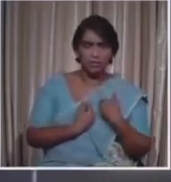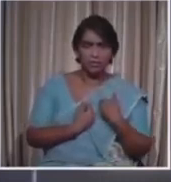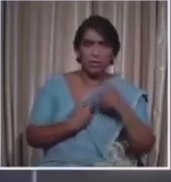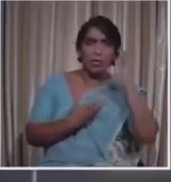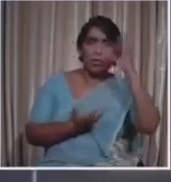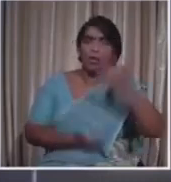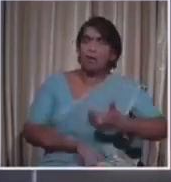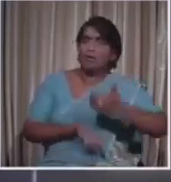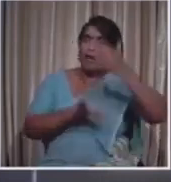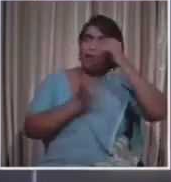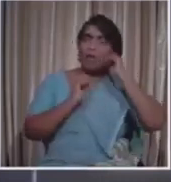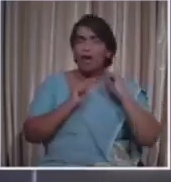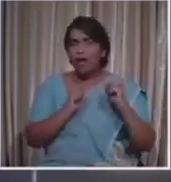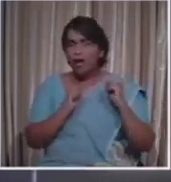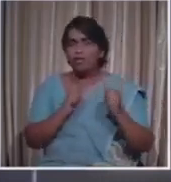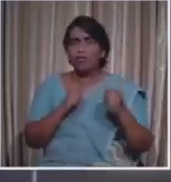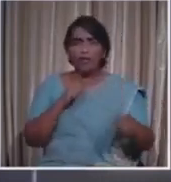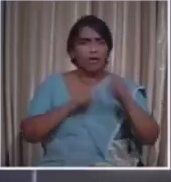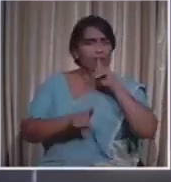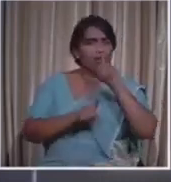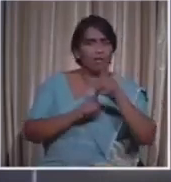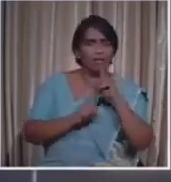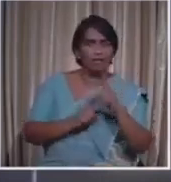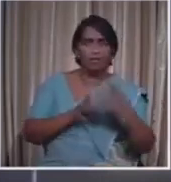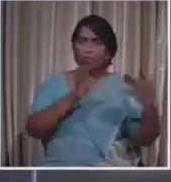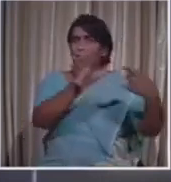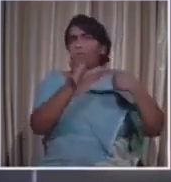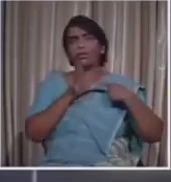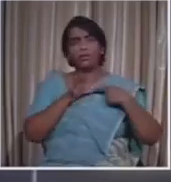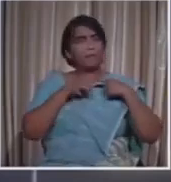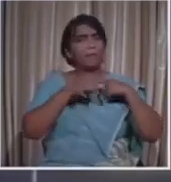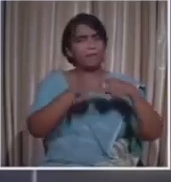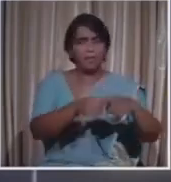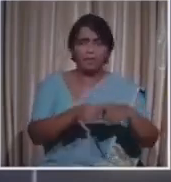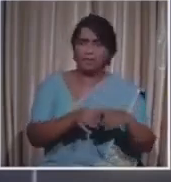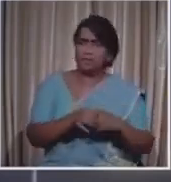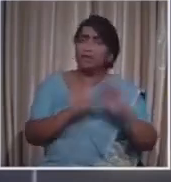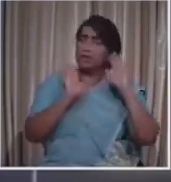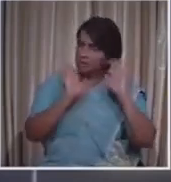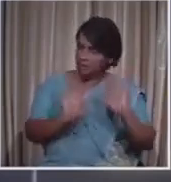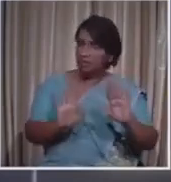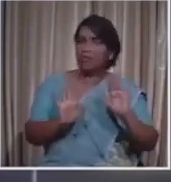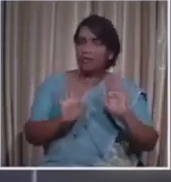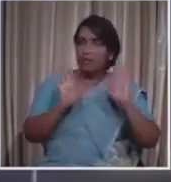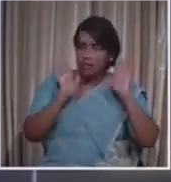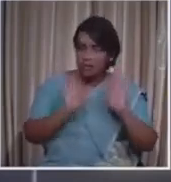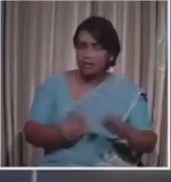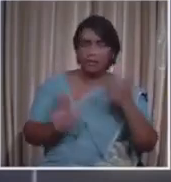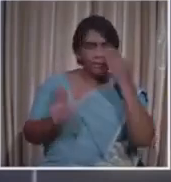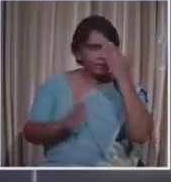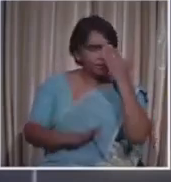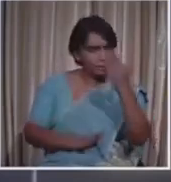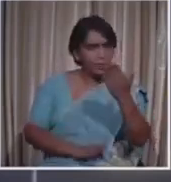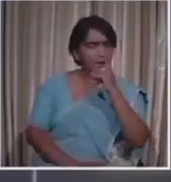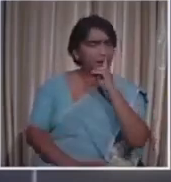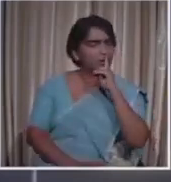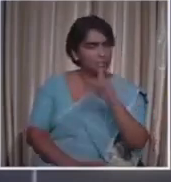නැගපු කාට මොකද උනේ, අරව මේව මේ මෙතන අහනවා. ඔහෙන් උත්තර දෙනවා. ඒක කරන්න. හැබැයි මේ කරුණාකරලා මට